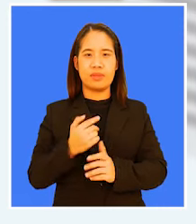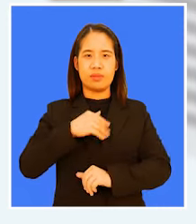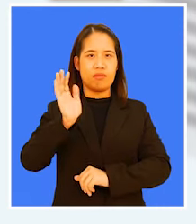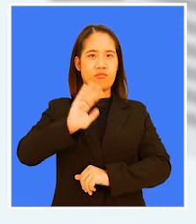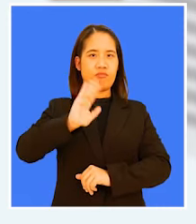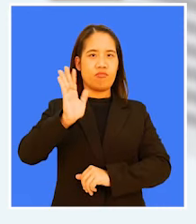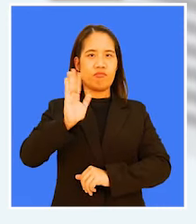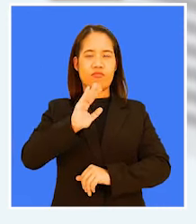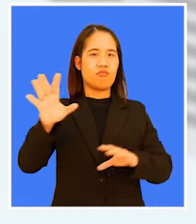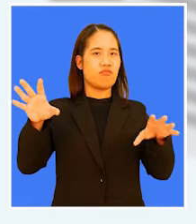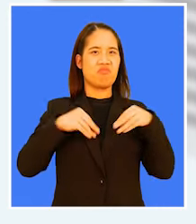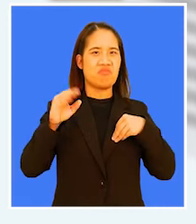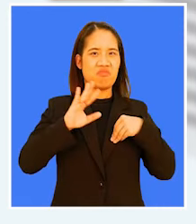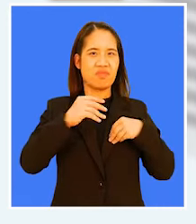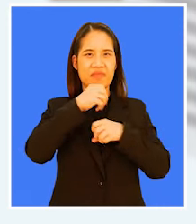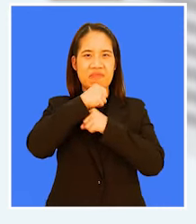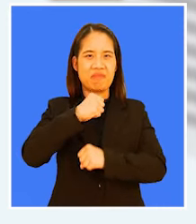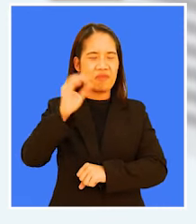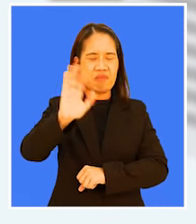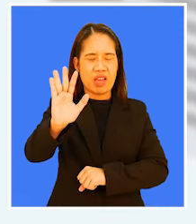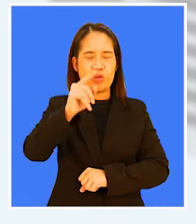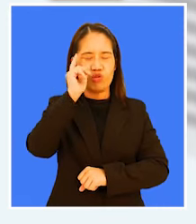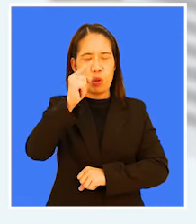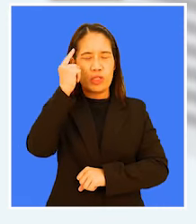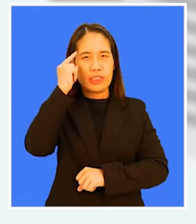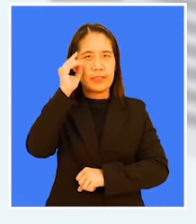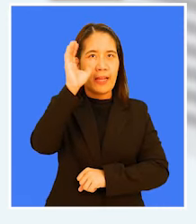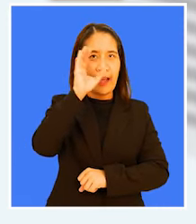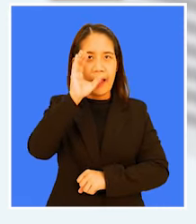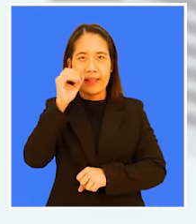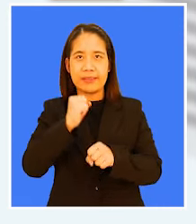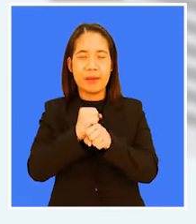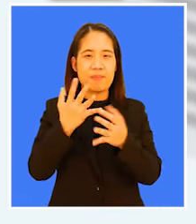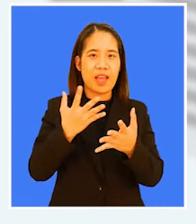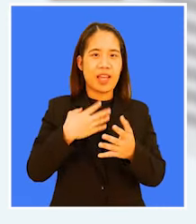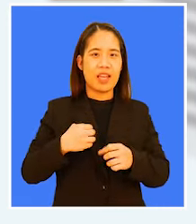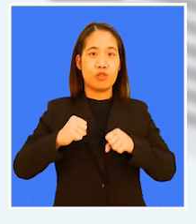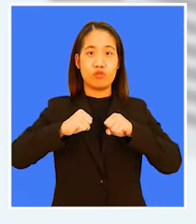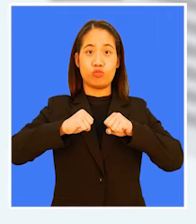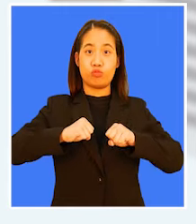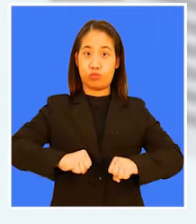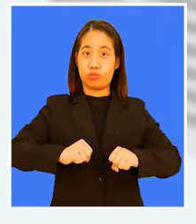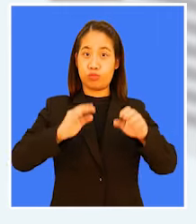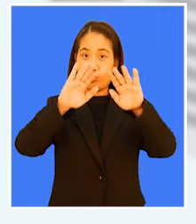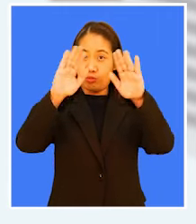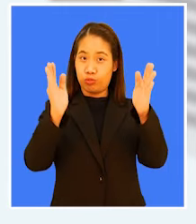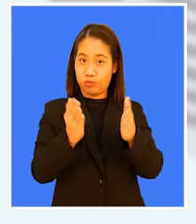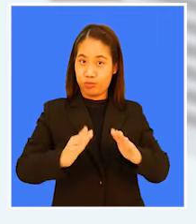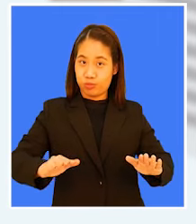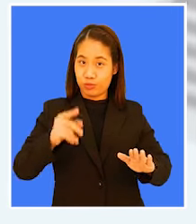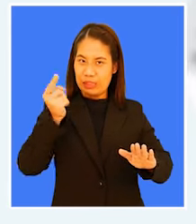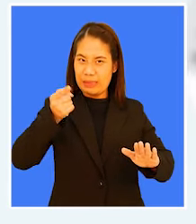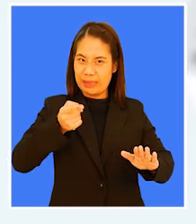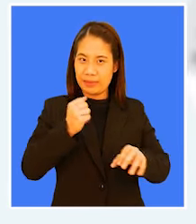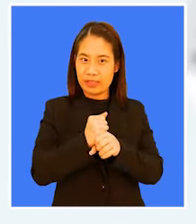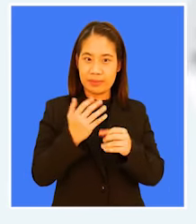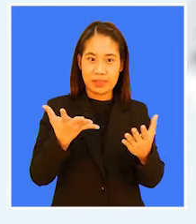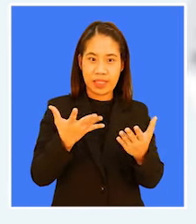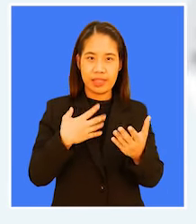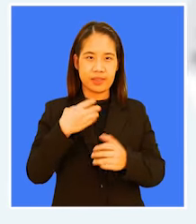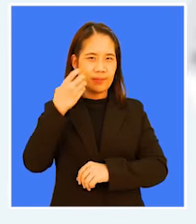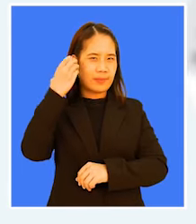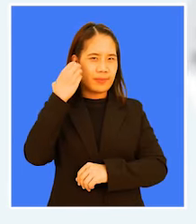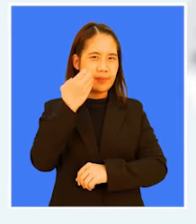ไม่ฉันจะไม่ยอมแกต้องหาวิธีที่ทำให้เรากลับมาเป็นสาวเปรี้ยหุ่นเป๊ะอีกครั้งไหนๆๆๆ